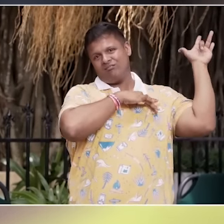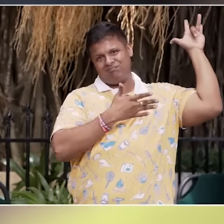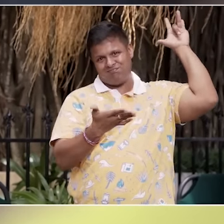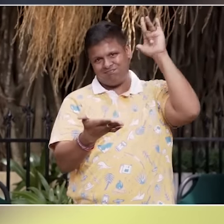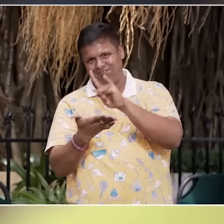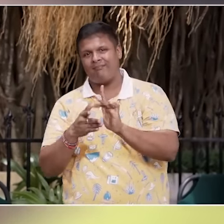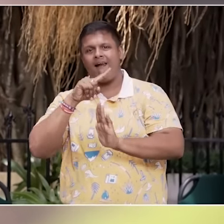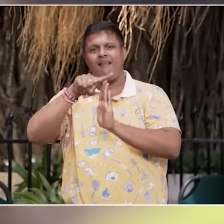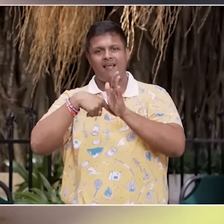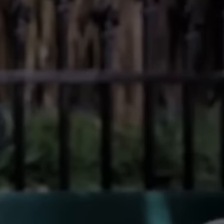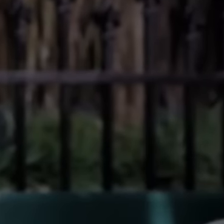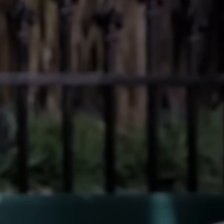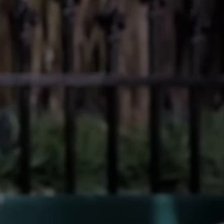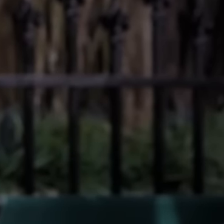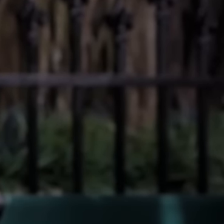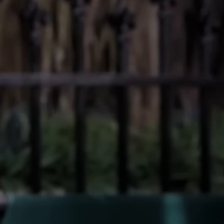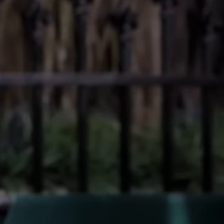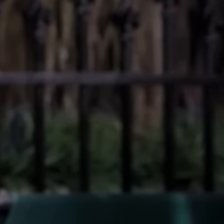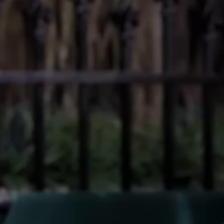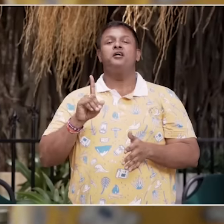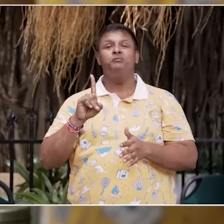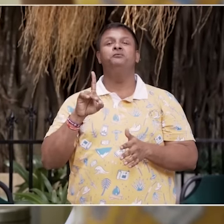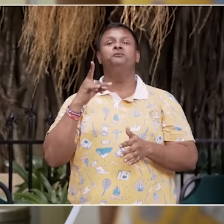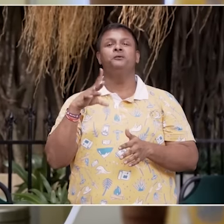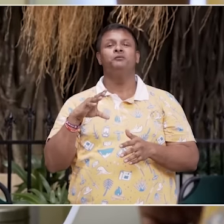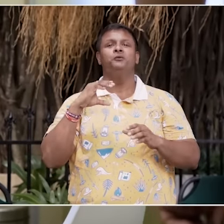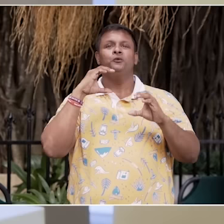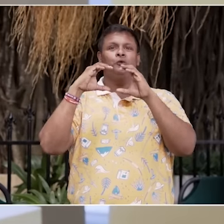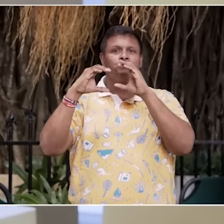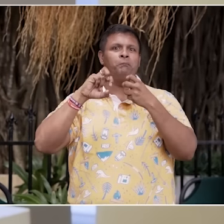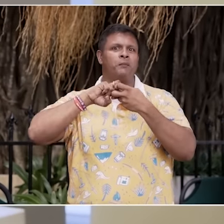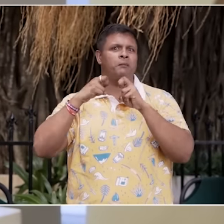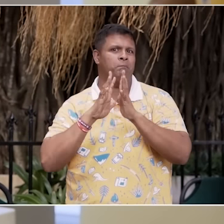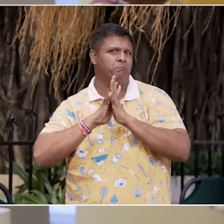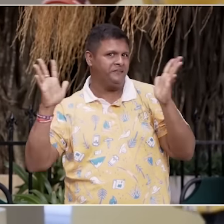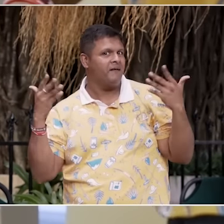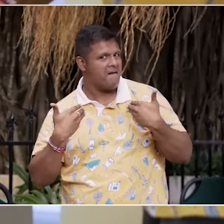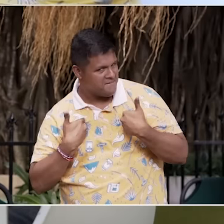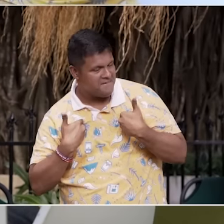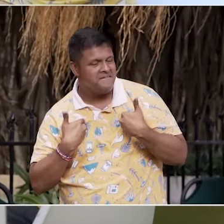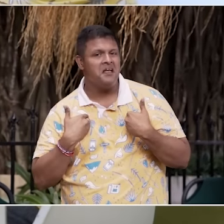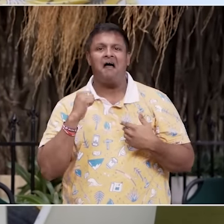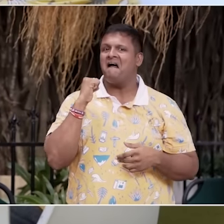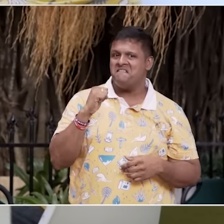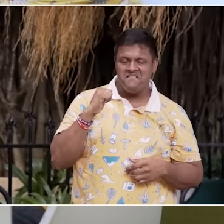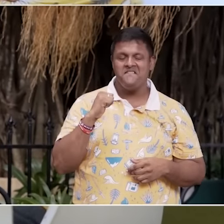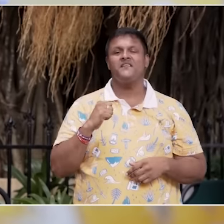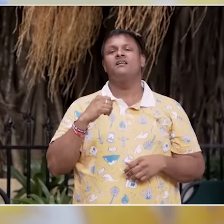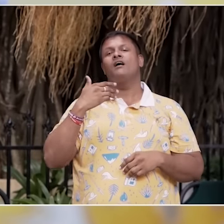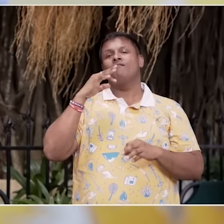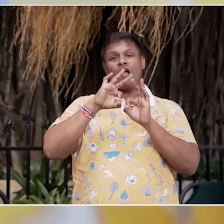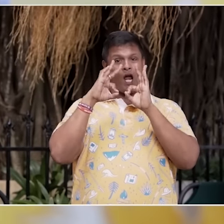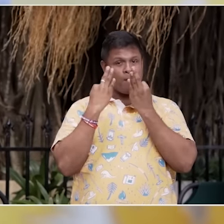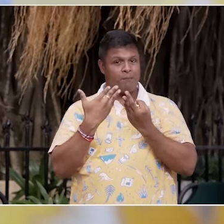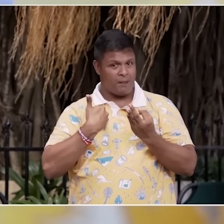මම අධ්‍යාපනය ඉවර කරලා ලංකාවට ආවා නමුත් මෙහෙදි මට ගොඩක් ප්‍රශ්නවලට මුහුණ දෙන්න සිද්ධ වුණා මේ